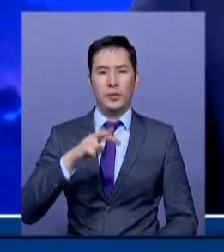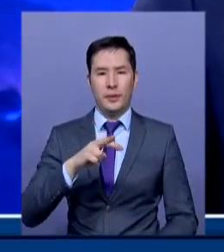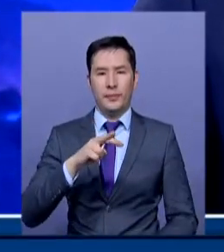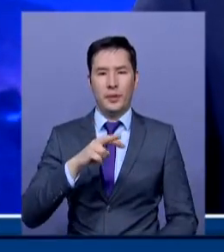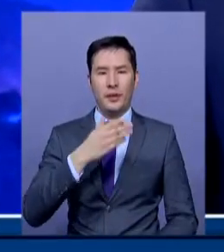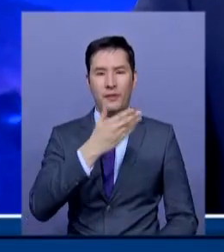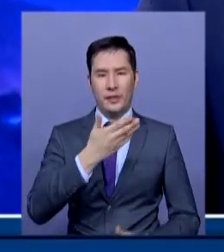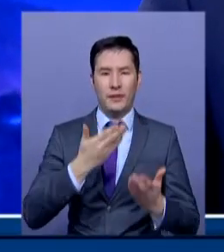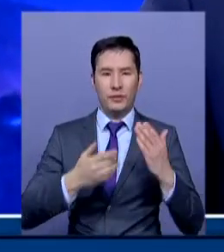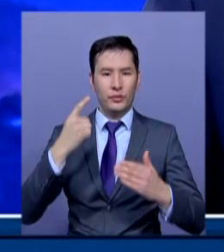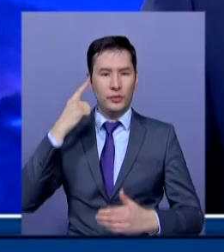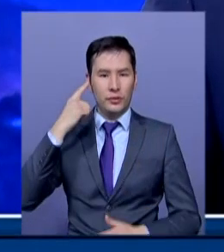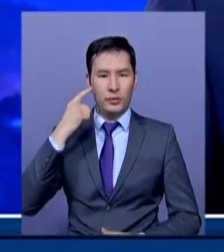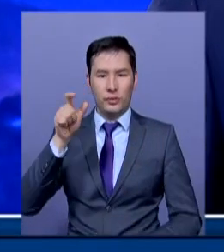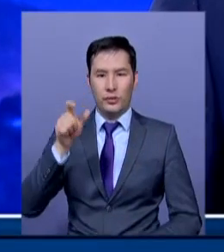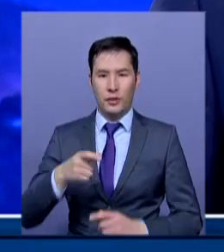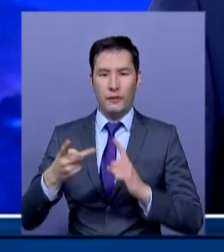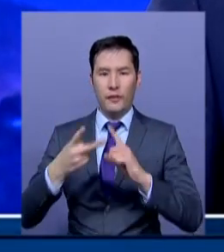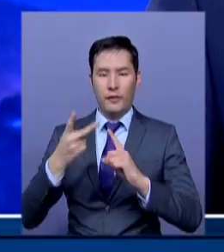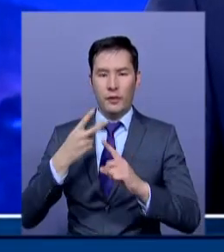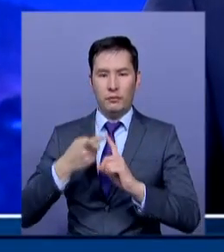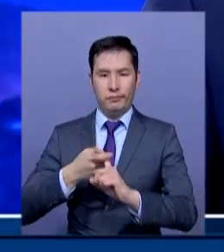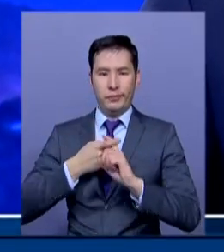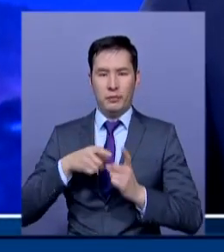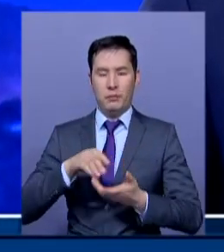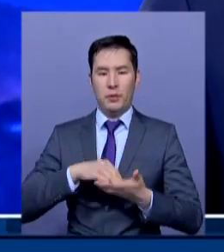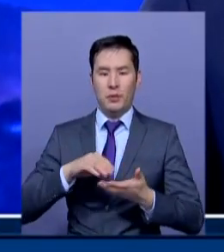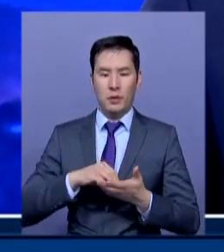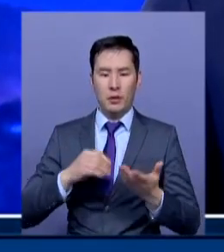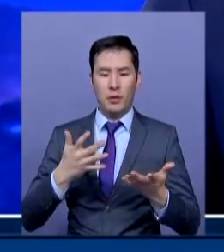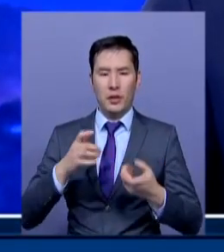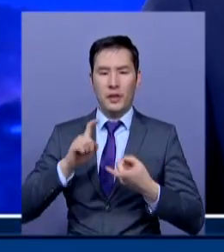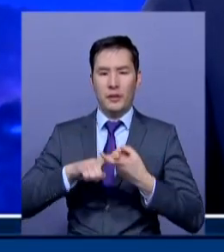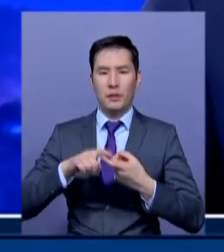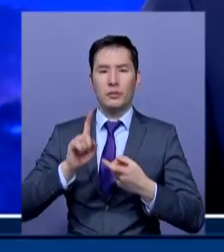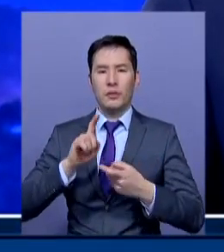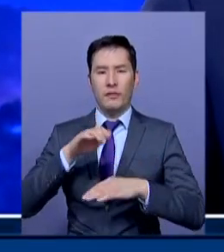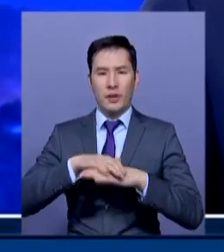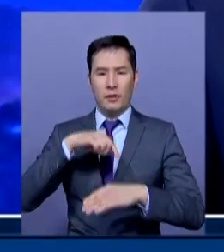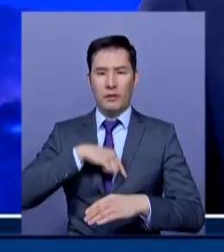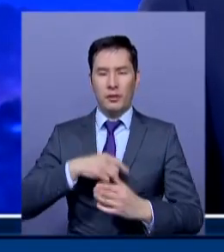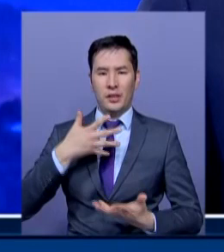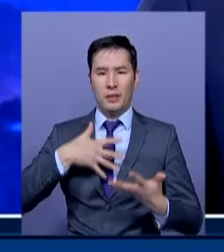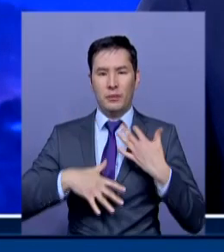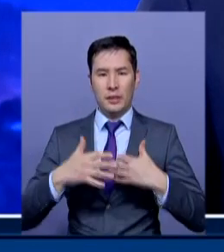боларсыз, яғни адамдар коронавирусты екінші рет жұқтырған болса, онда иммунитет қалыптаспайды, солай ғой?